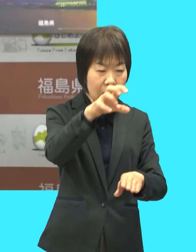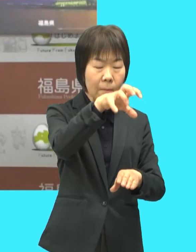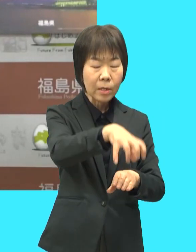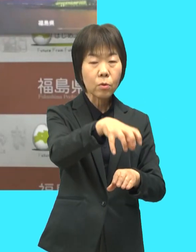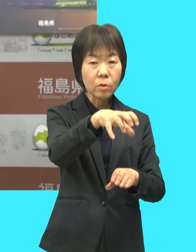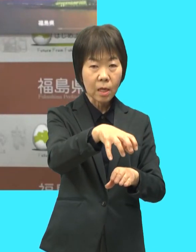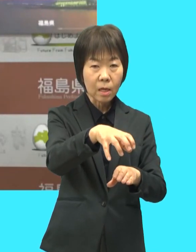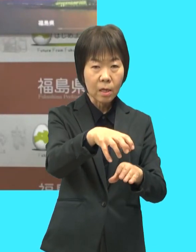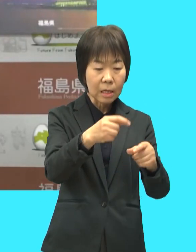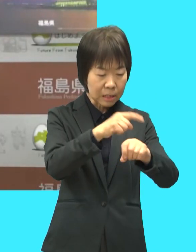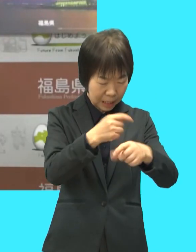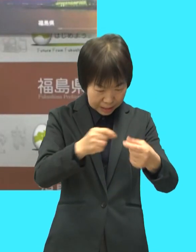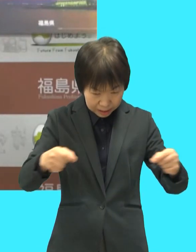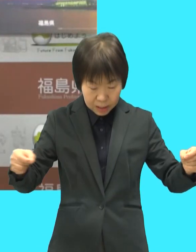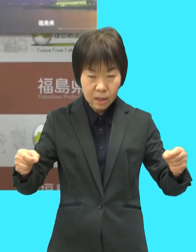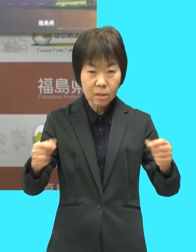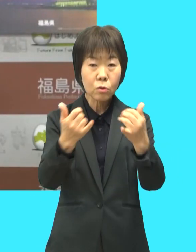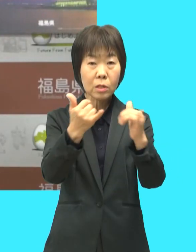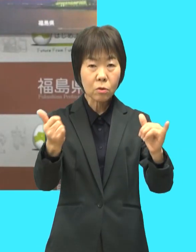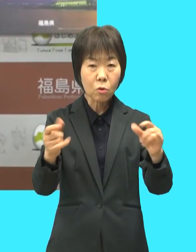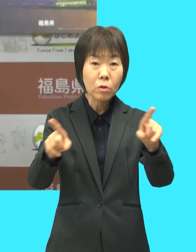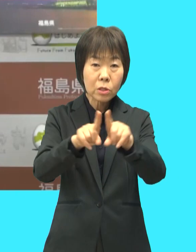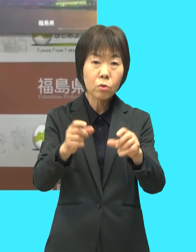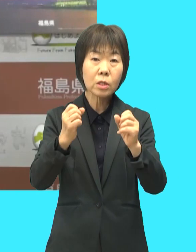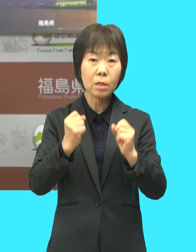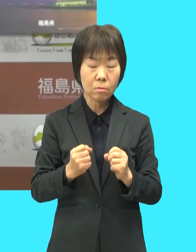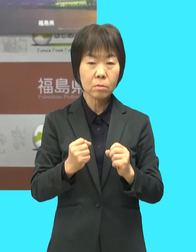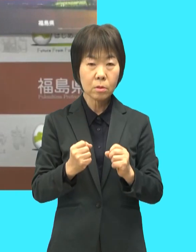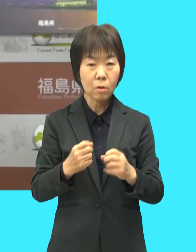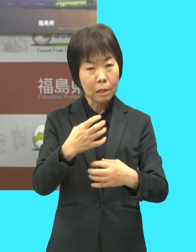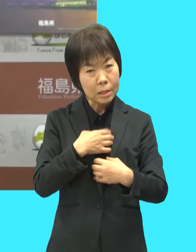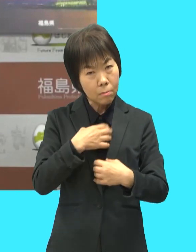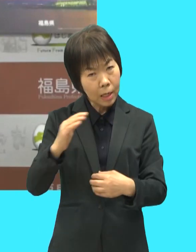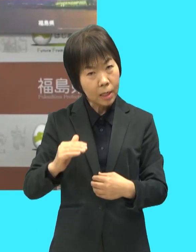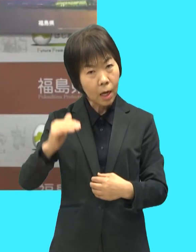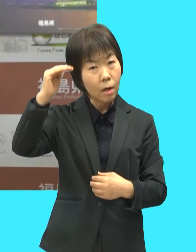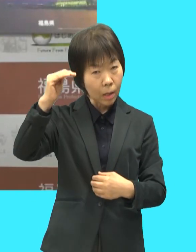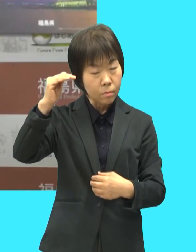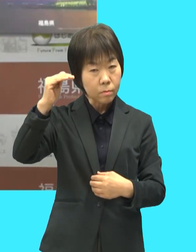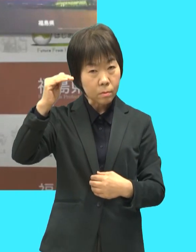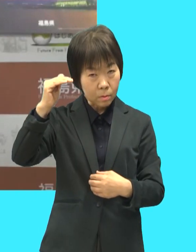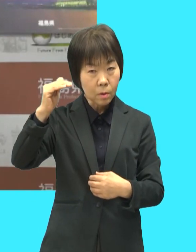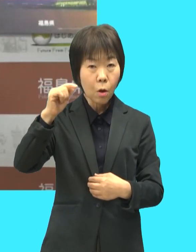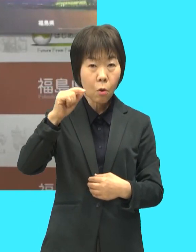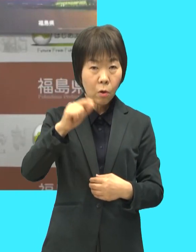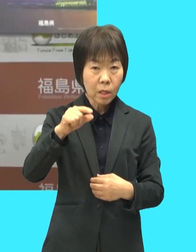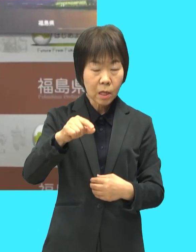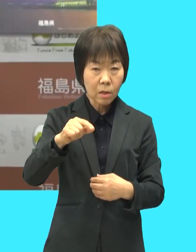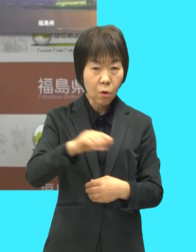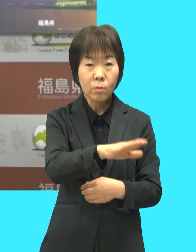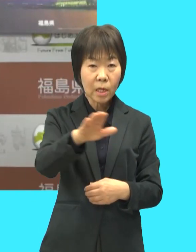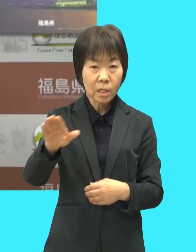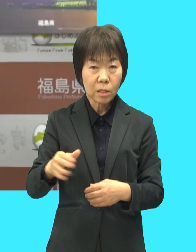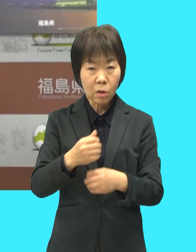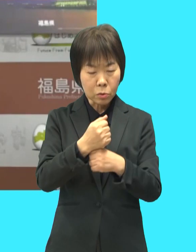において長時間人と共にすることがリスクを高めるということになりますので、そういった点をまず県民の皆さん